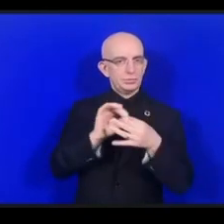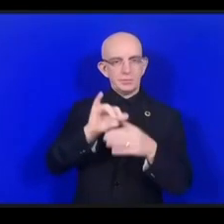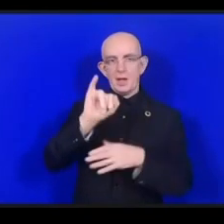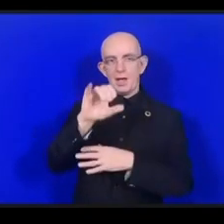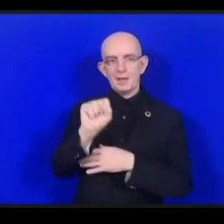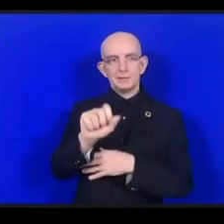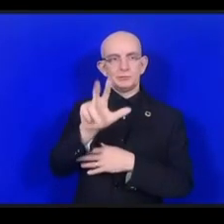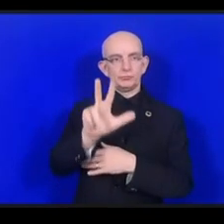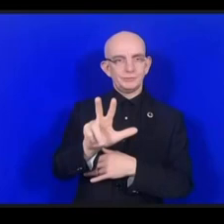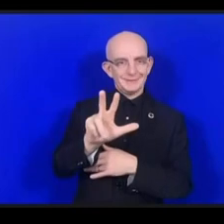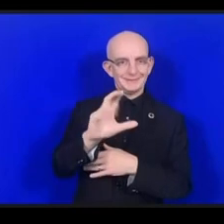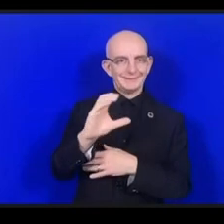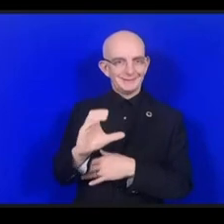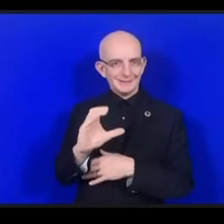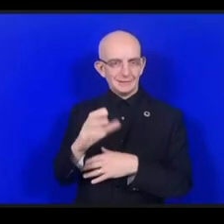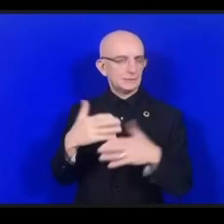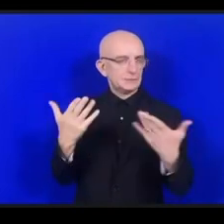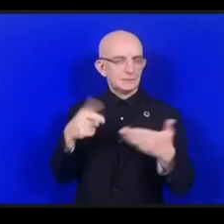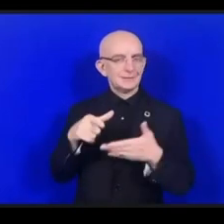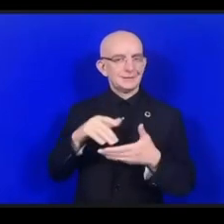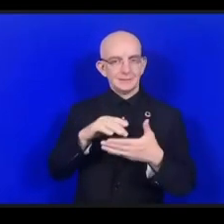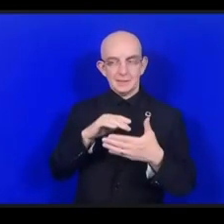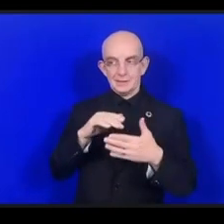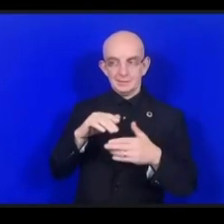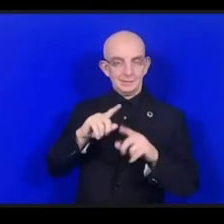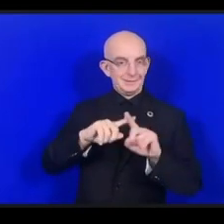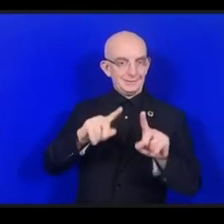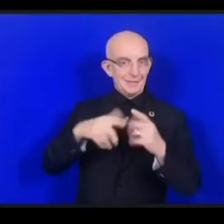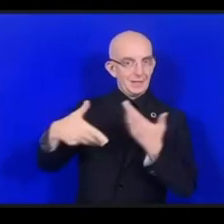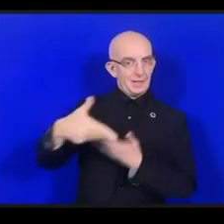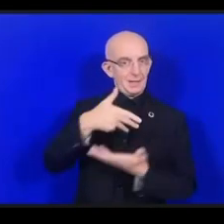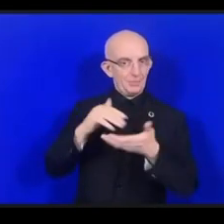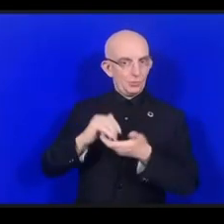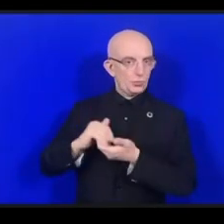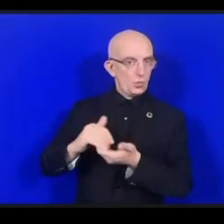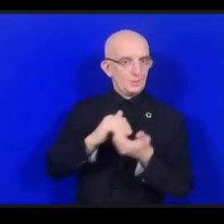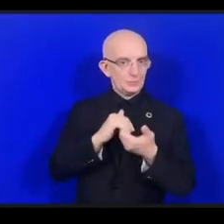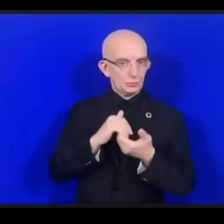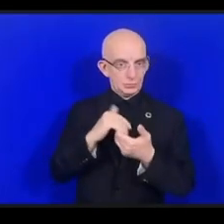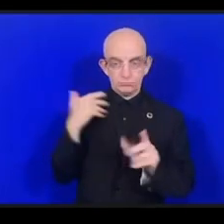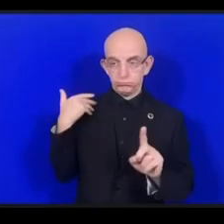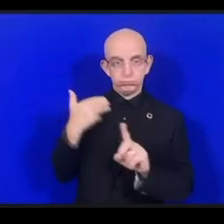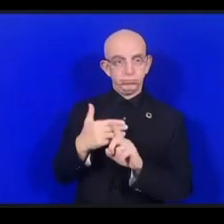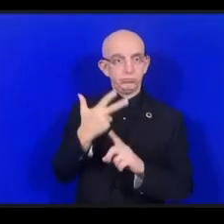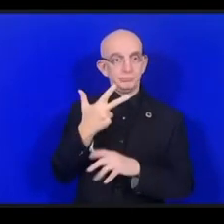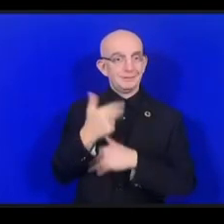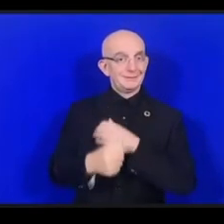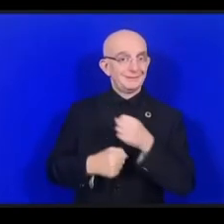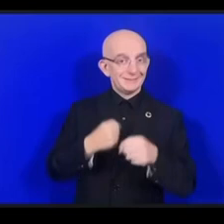盟，已经有3年的时间了。IS3C 这是